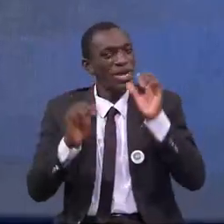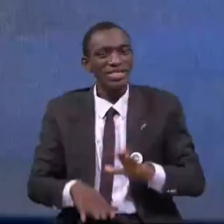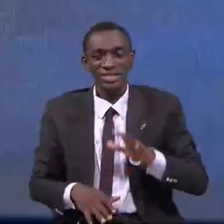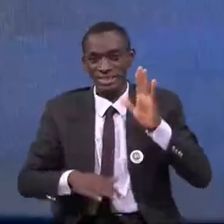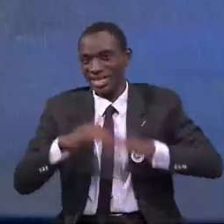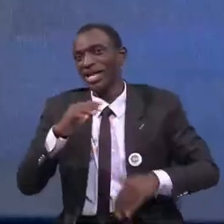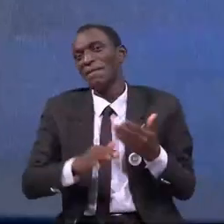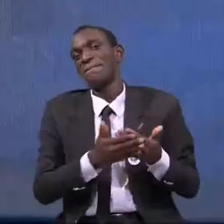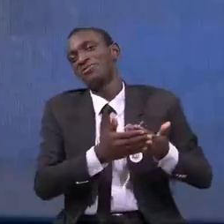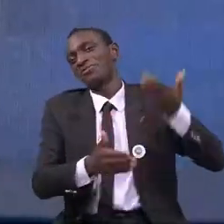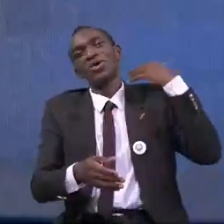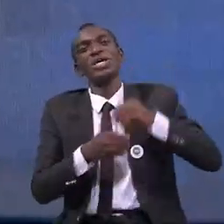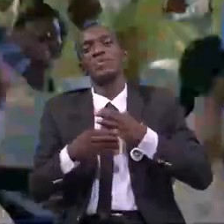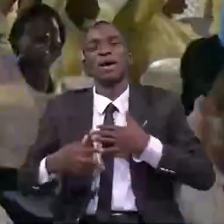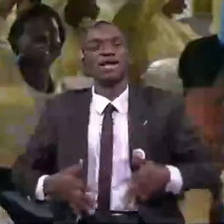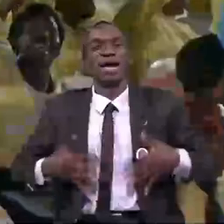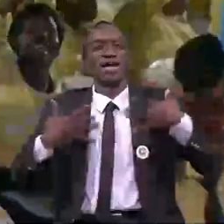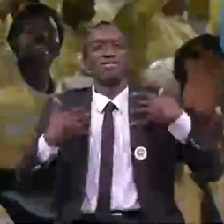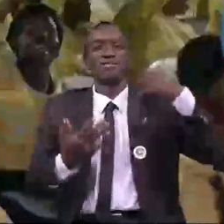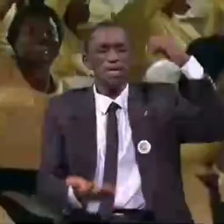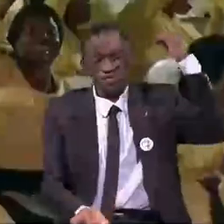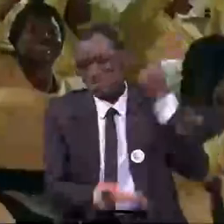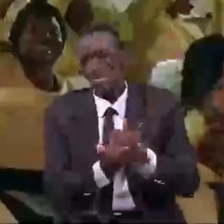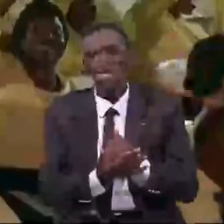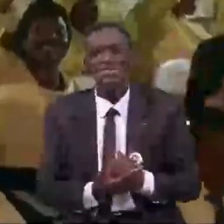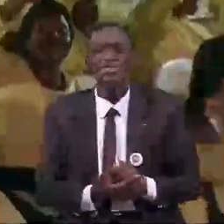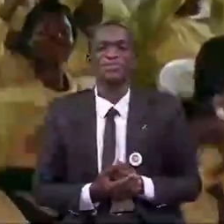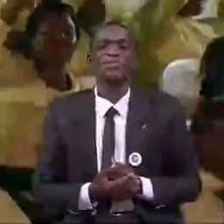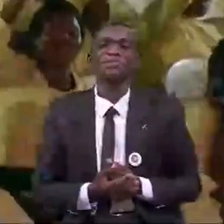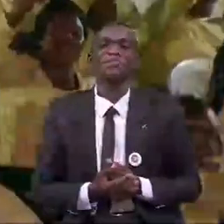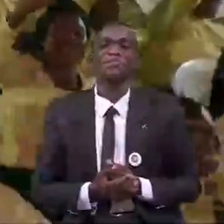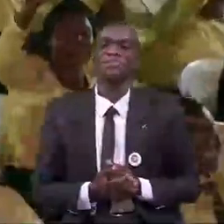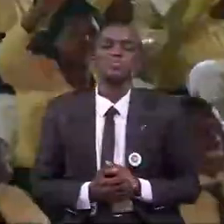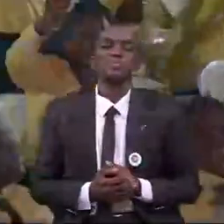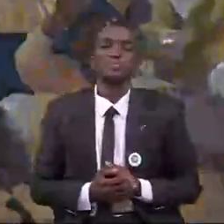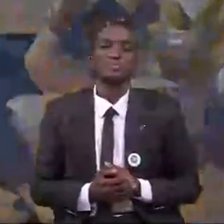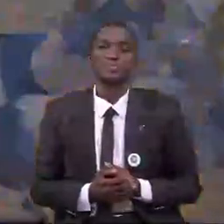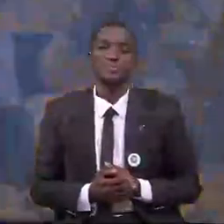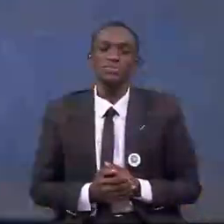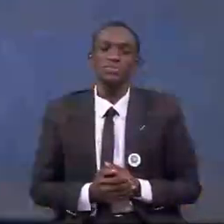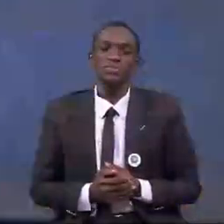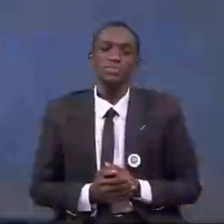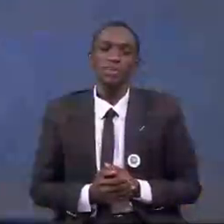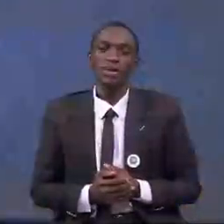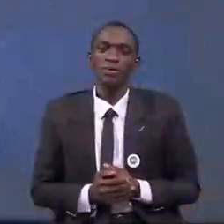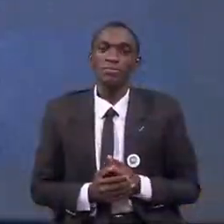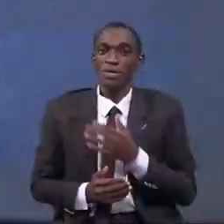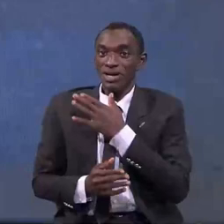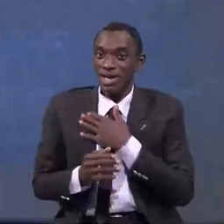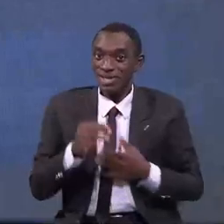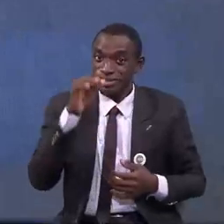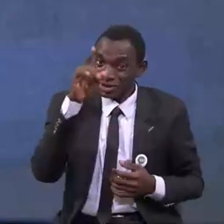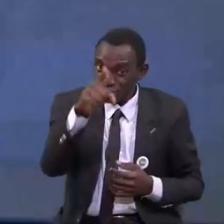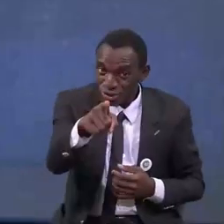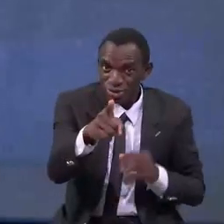camerounais je serai plus béni plus béni que qu' Parav dans ma vie et